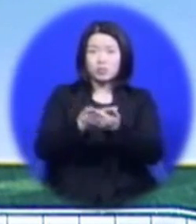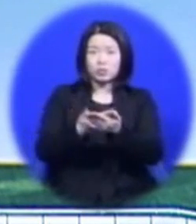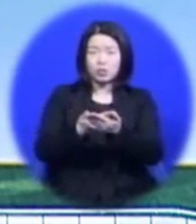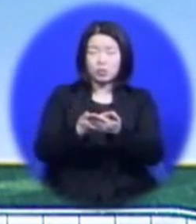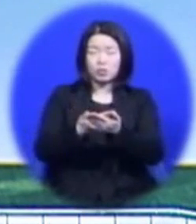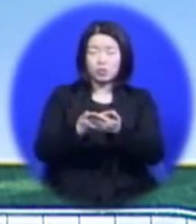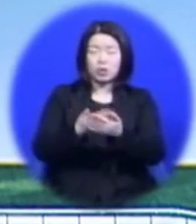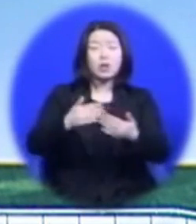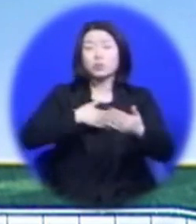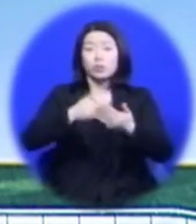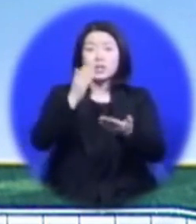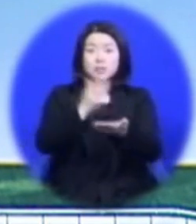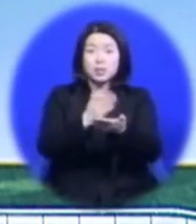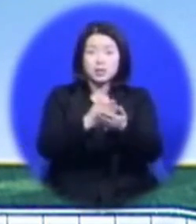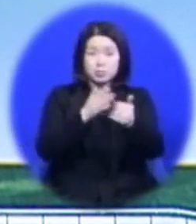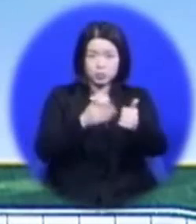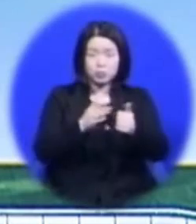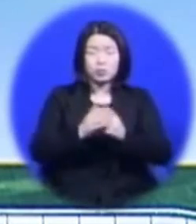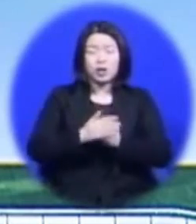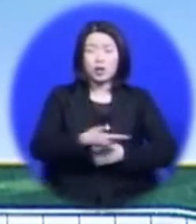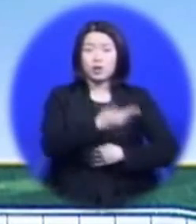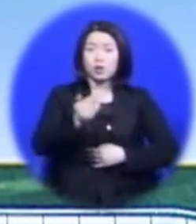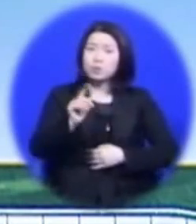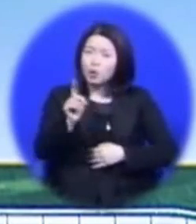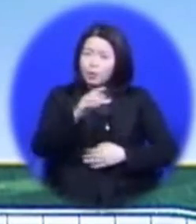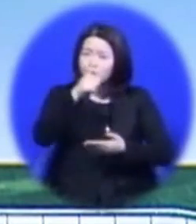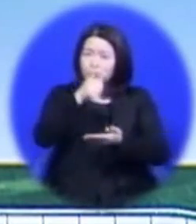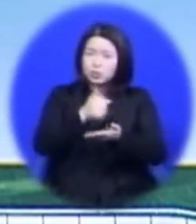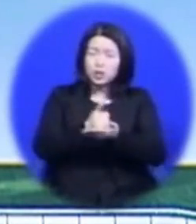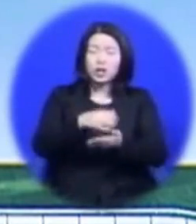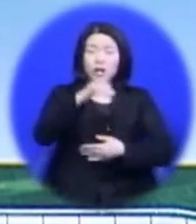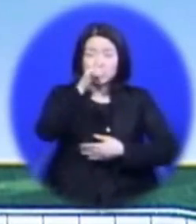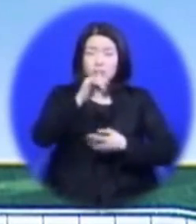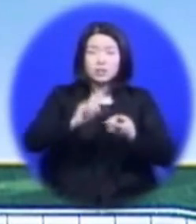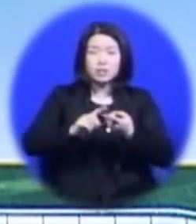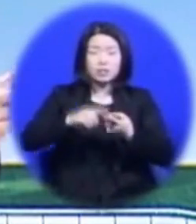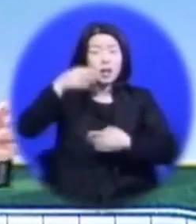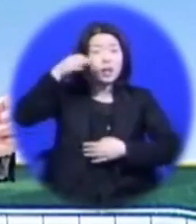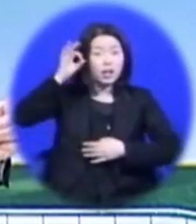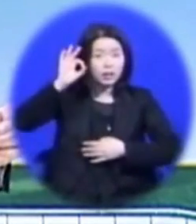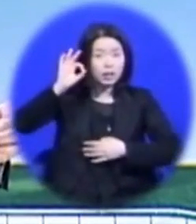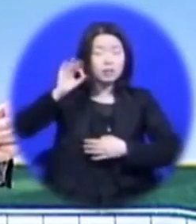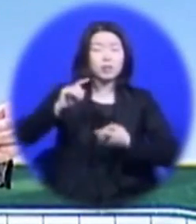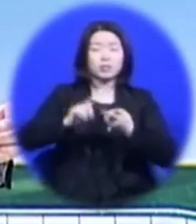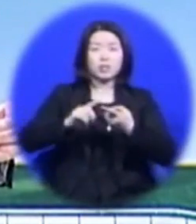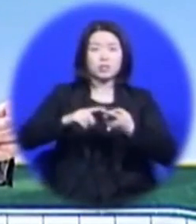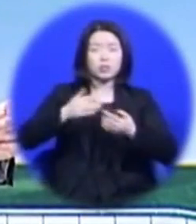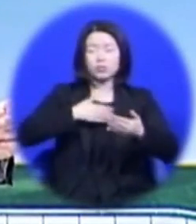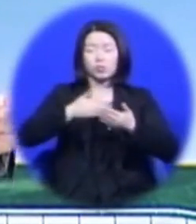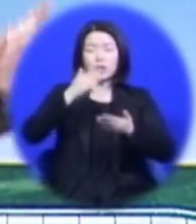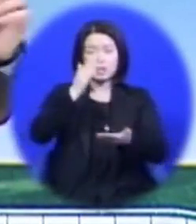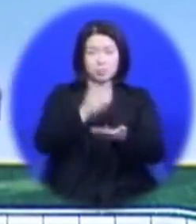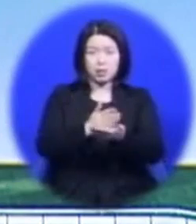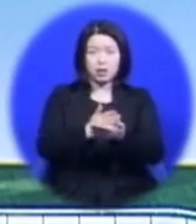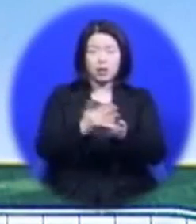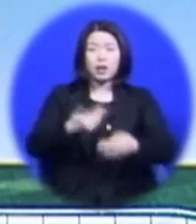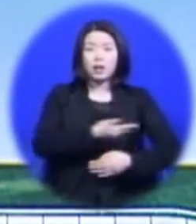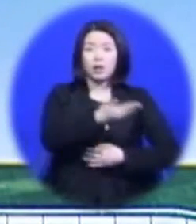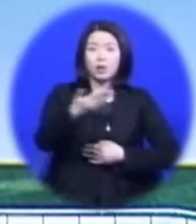두려워하지 마십시오. 여러분이 어떤 죄가 있는지를 깨닫게 되는 것을 두려워하지 마십시오.